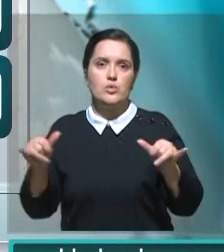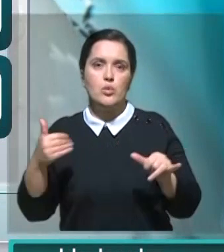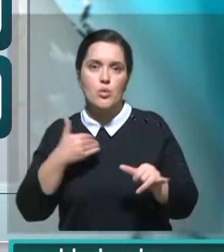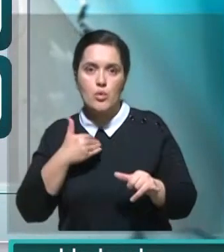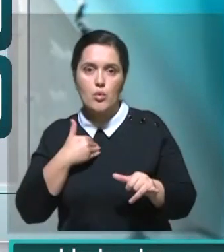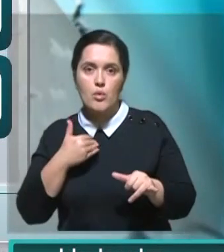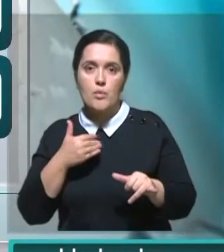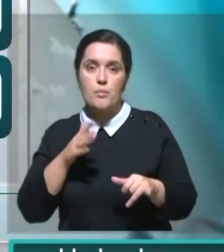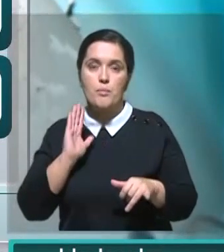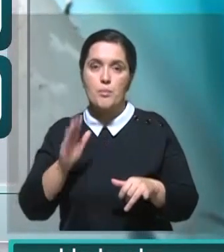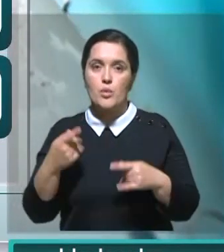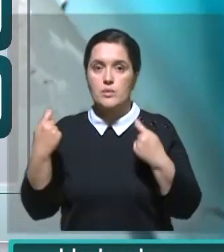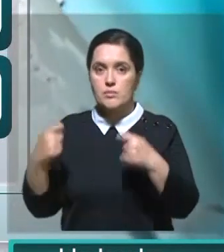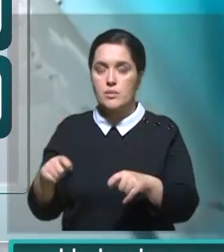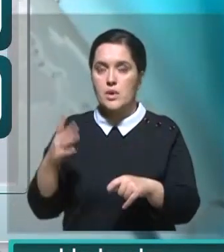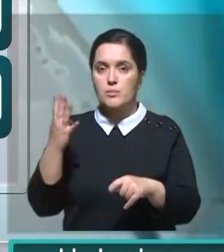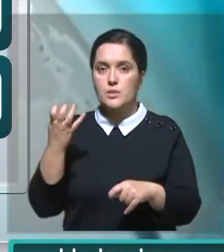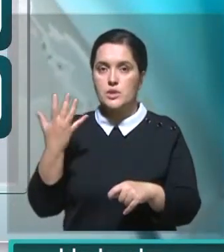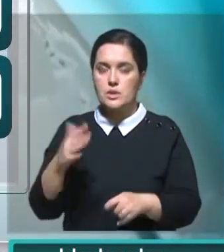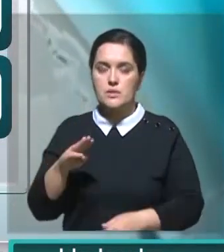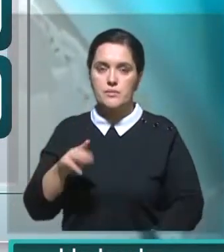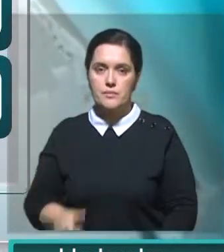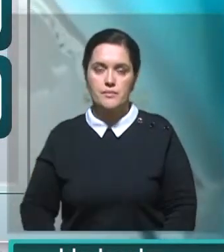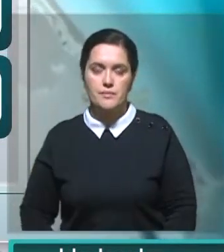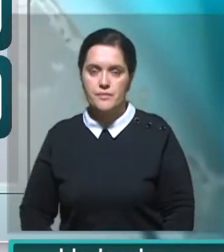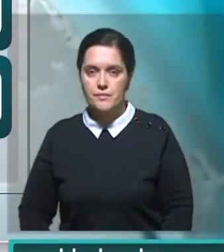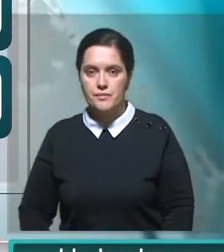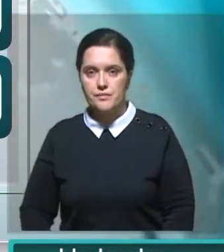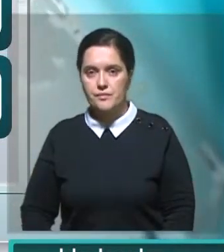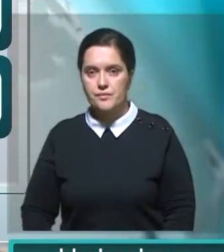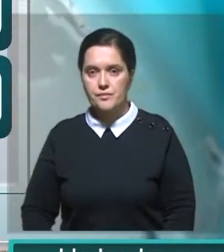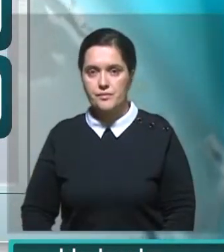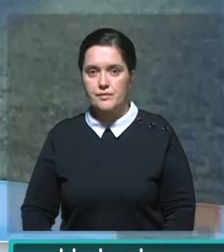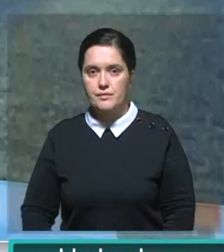указанных лимитов, дистопливо будет отпускаться по 450 тенге.